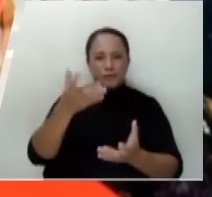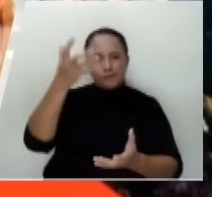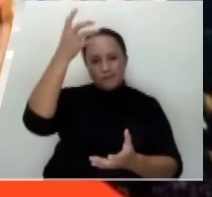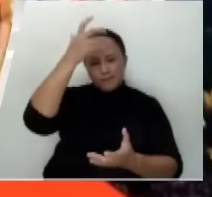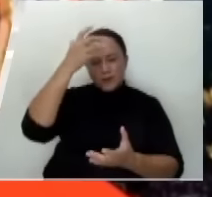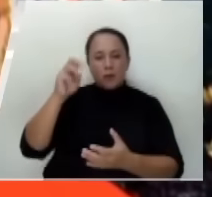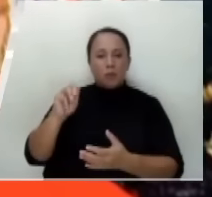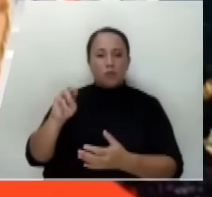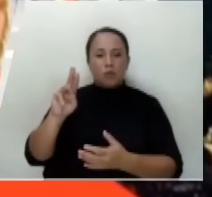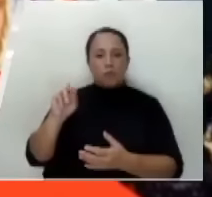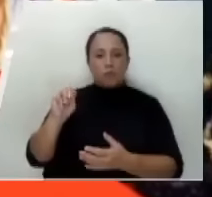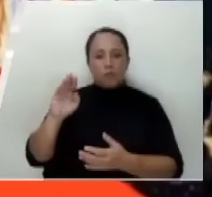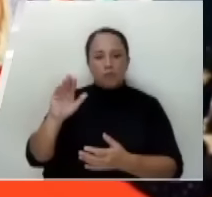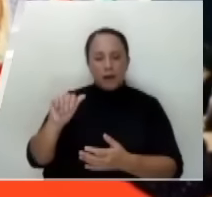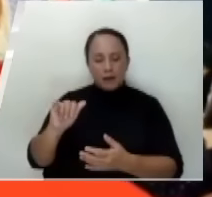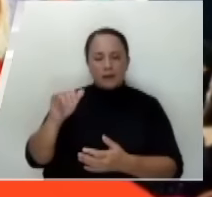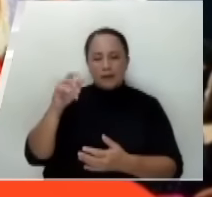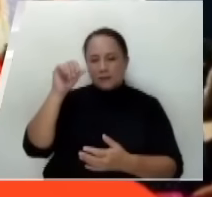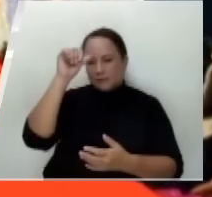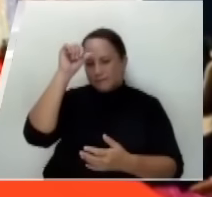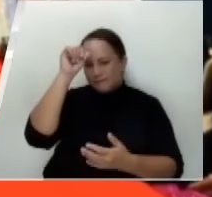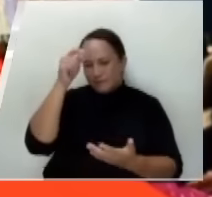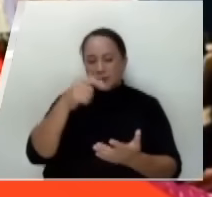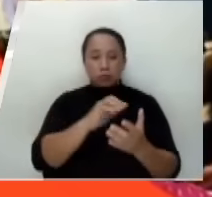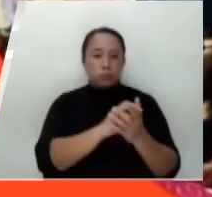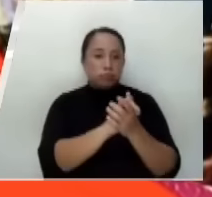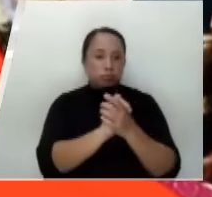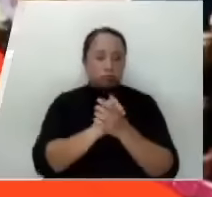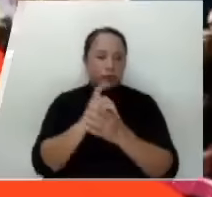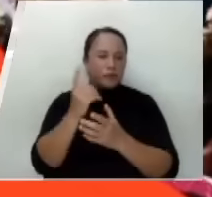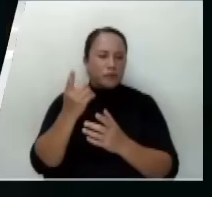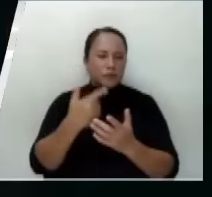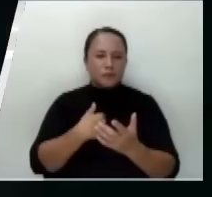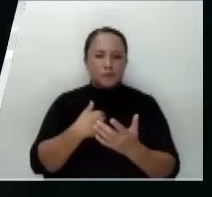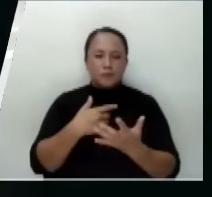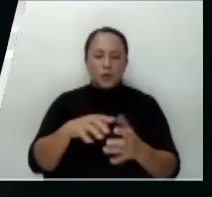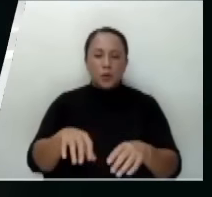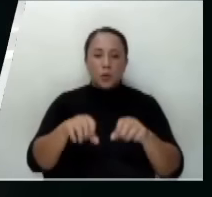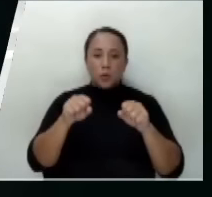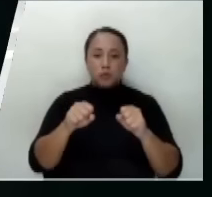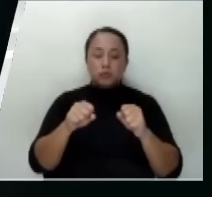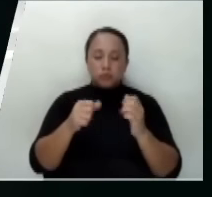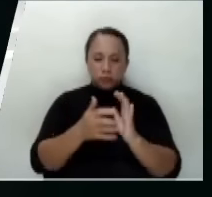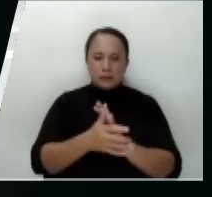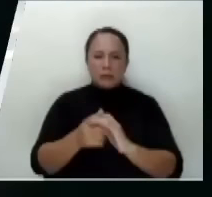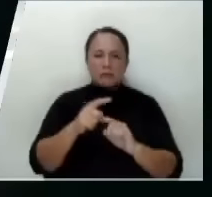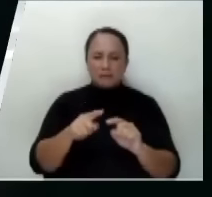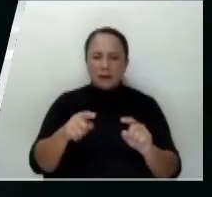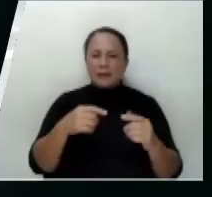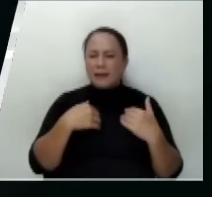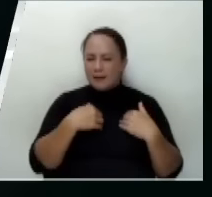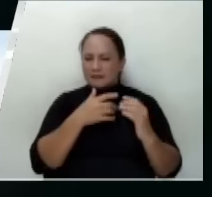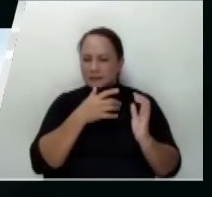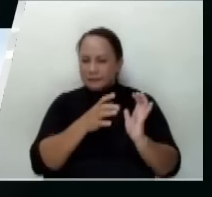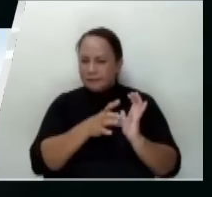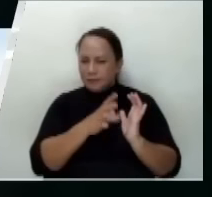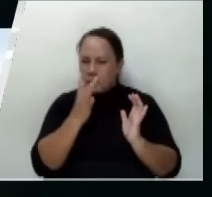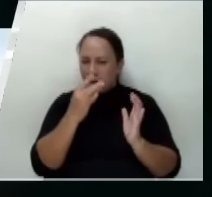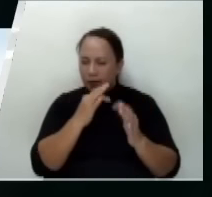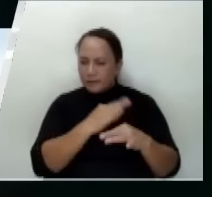weekend. Marami ang nag-congratulate kay Megan for her pageant hosting stint. Pero merong mga bumatikos sa pag-aayos ni